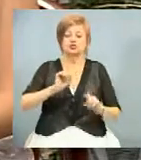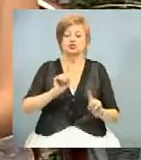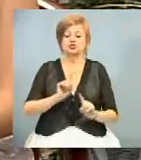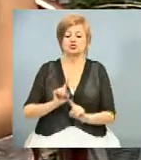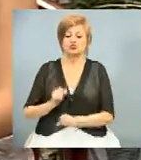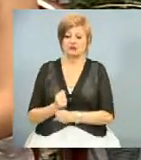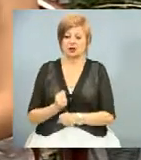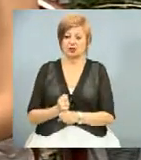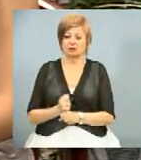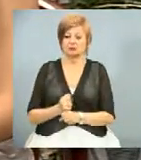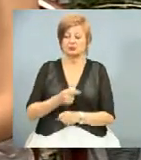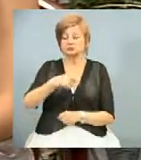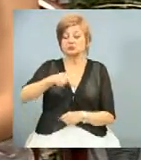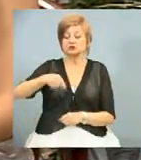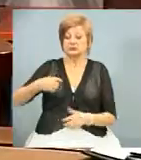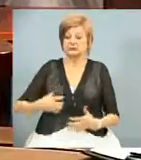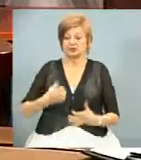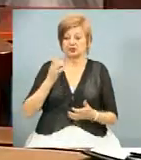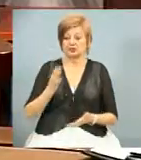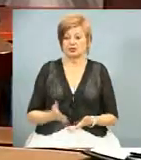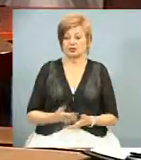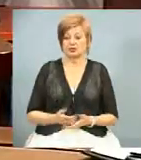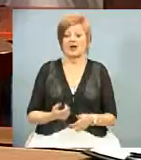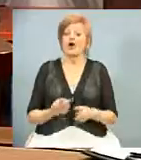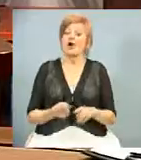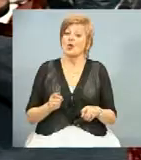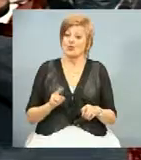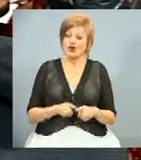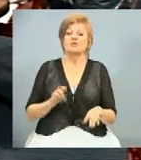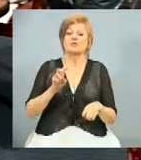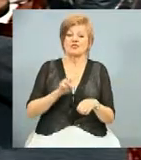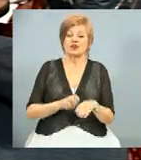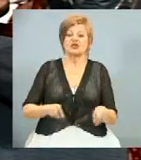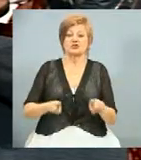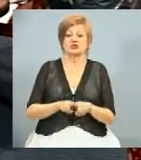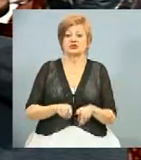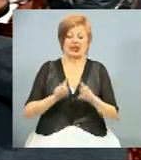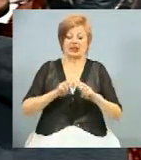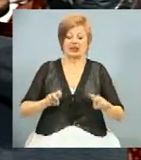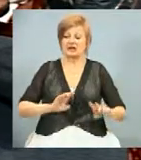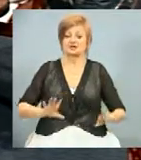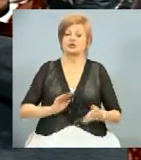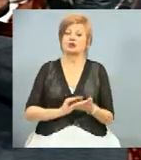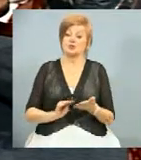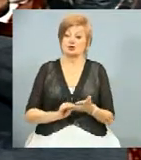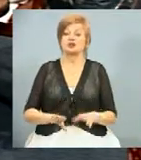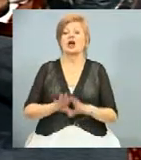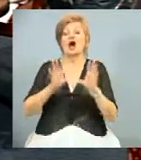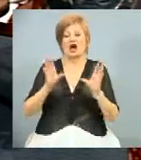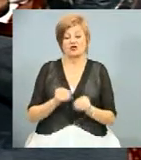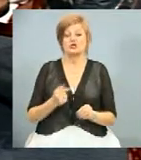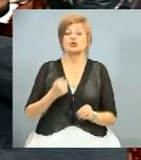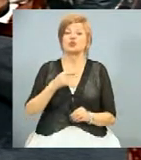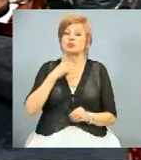лікуватися, який це буде почерк, так? Тож не дивно, що лікарі пишуть так нерозбірливо. А взагалі, от почали ми говорити